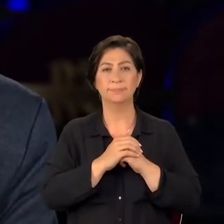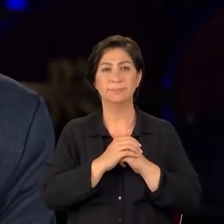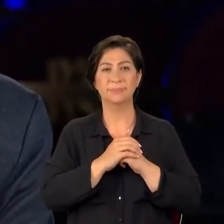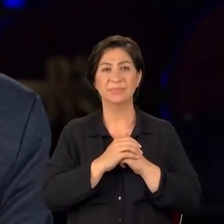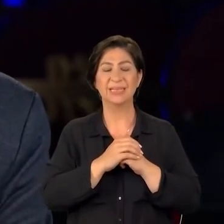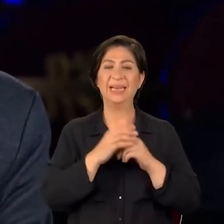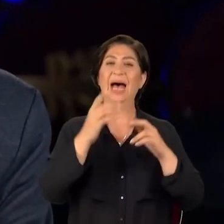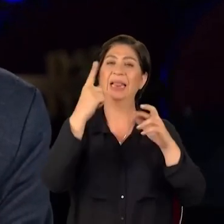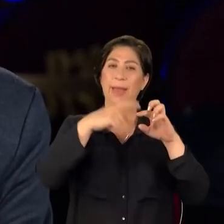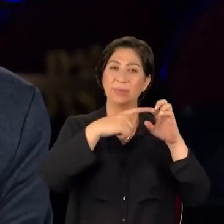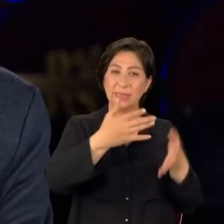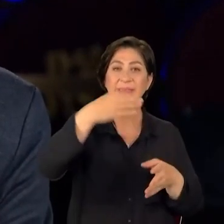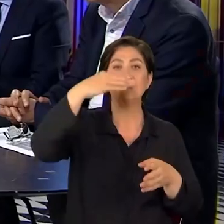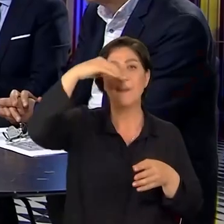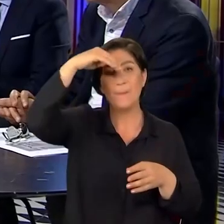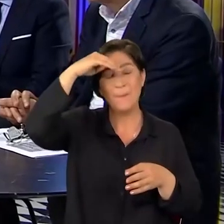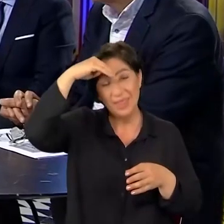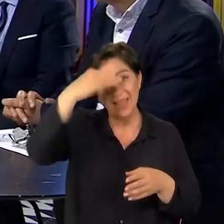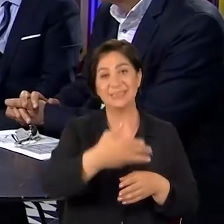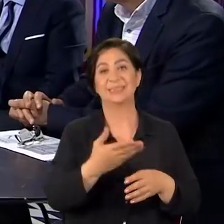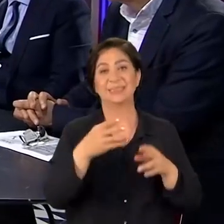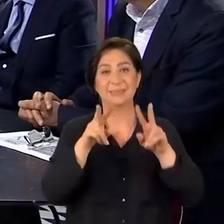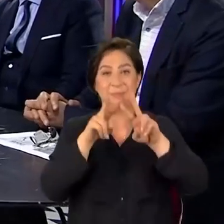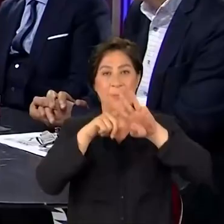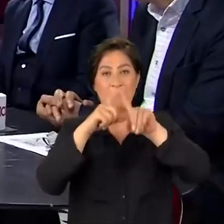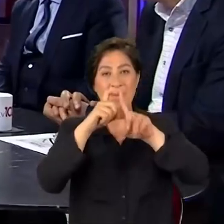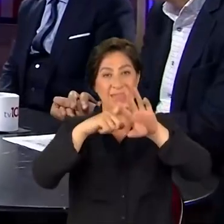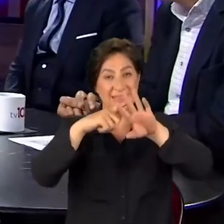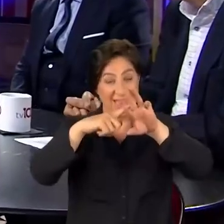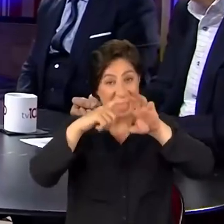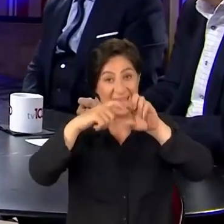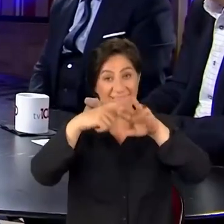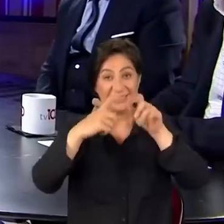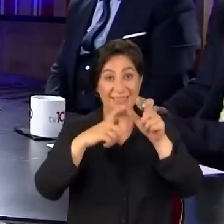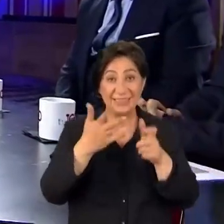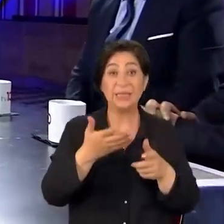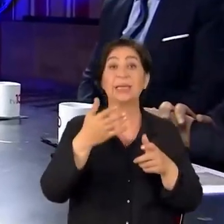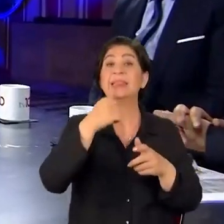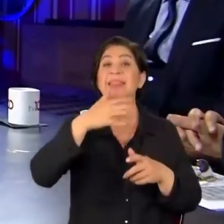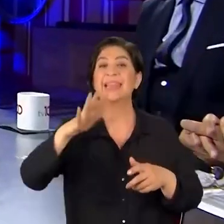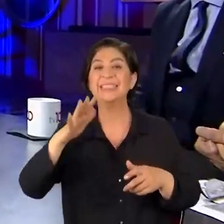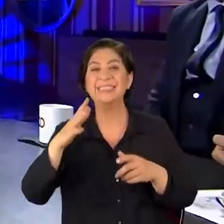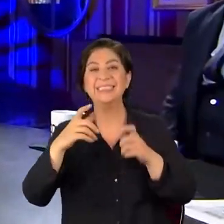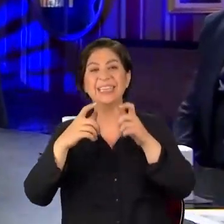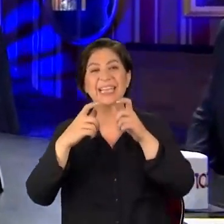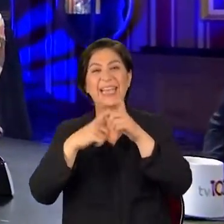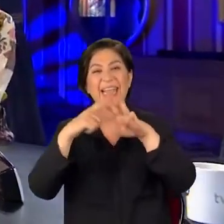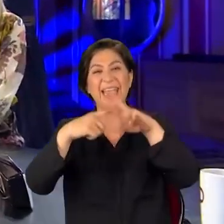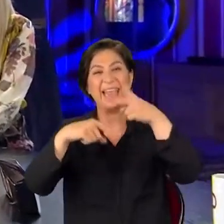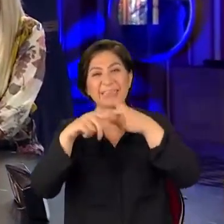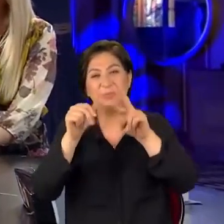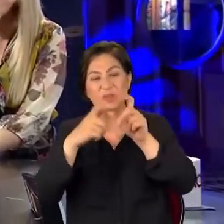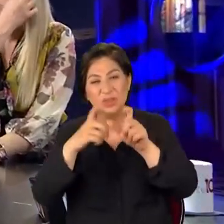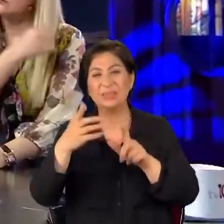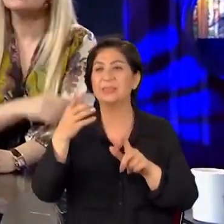rahmetli Menderes'in asılmasını, diğer kesimde denizlerin asılması olayını göklere